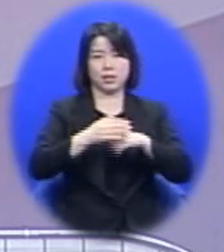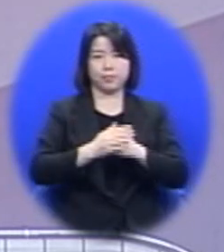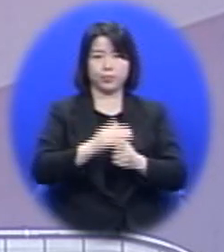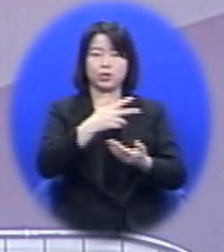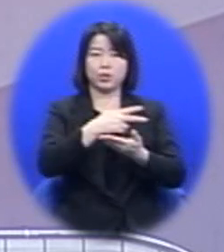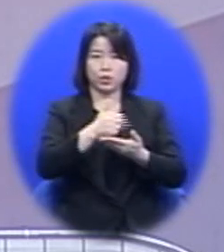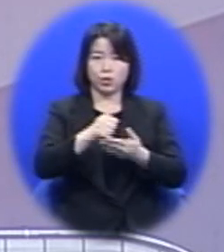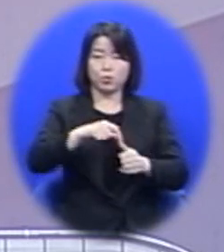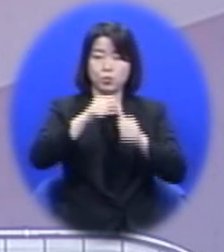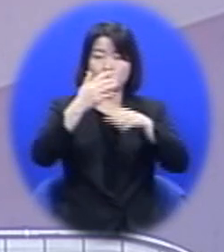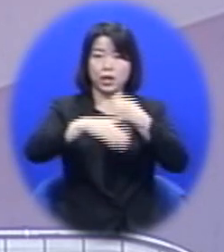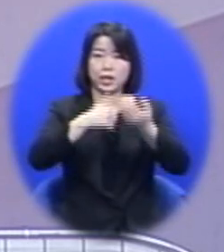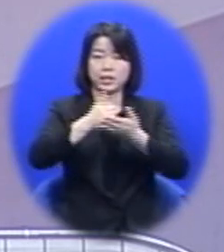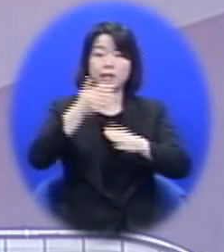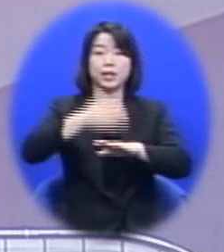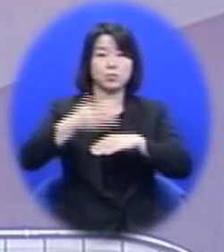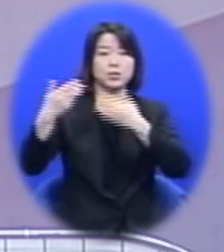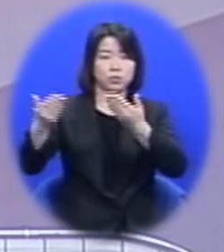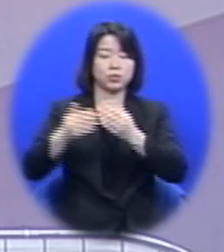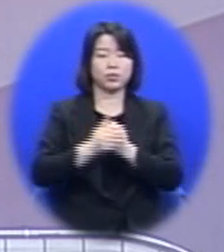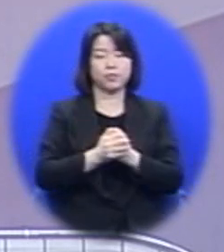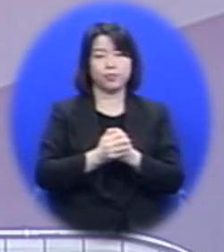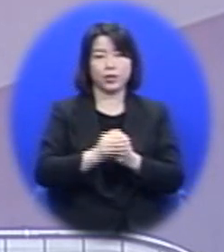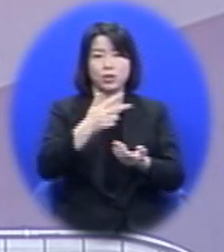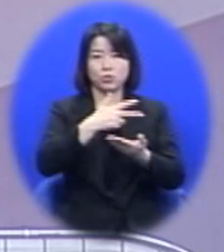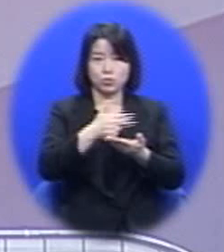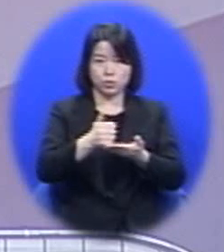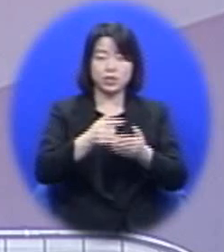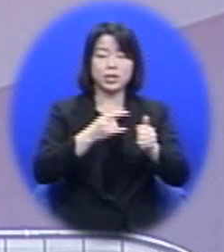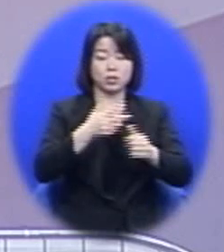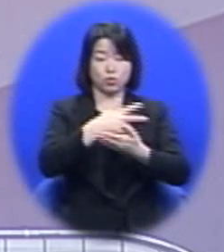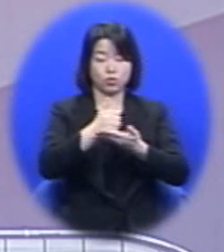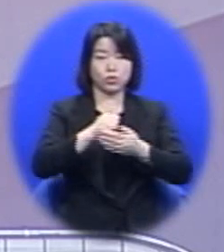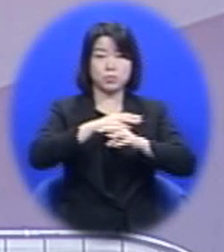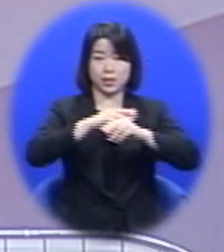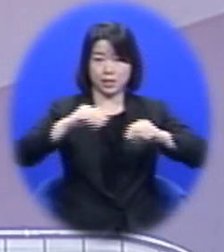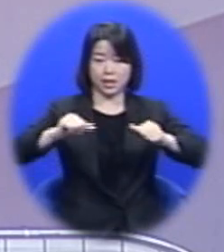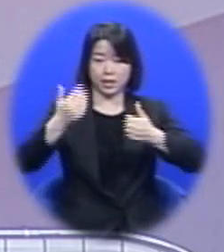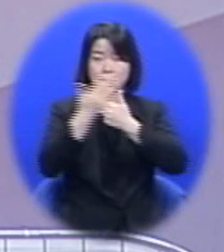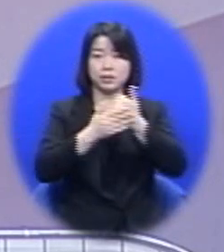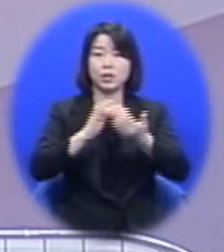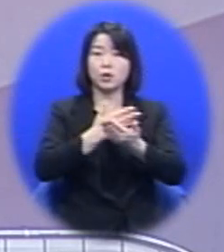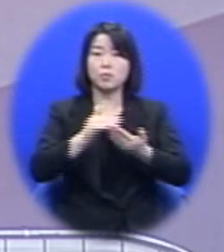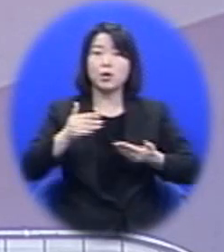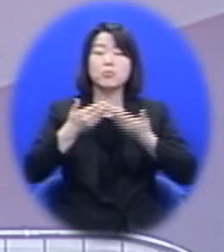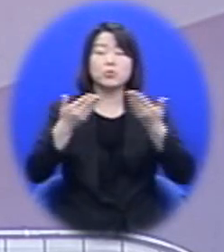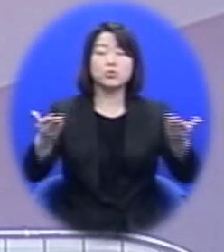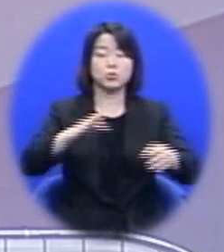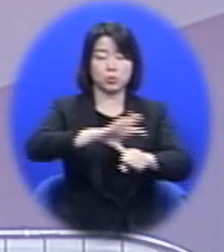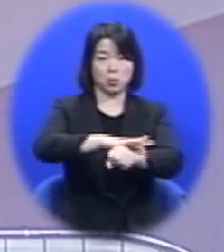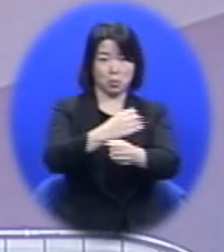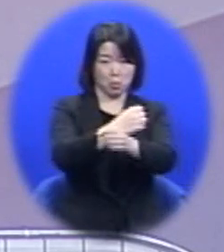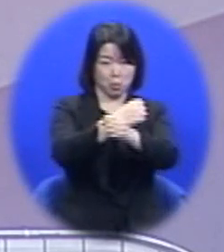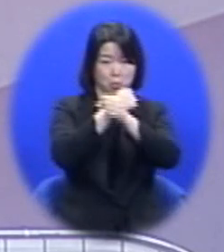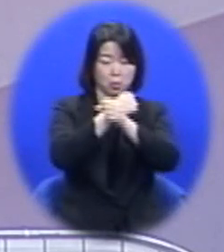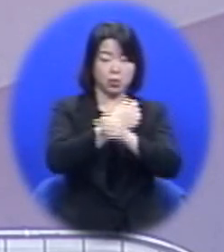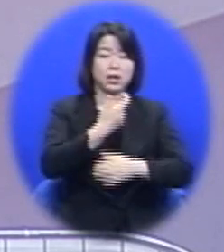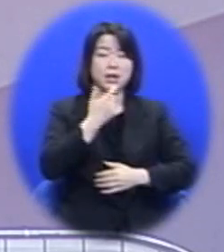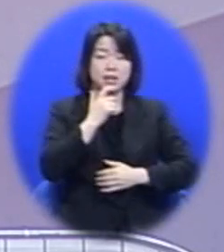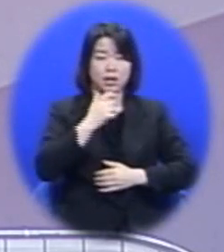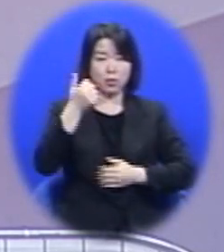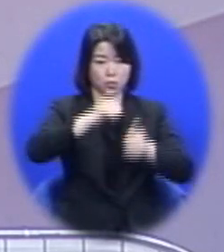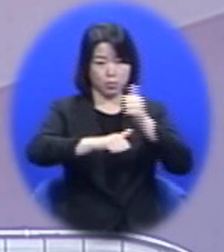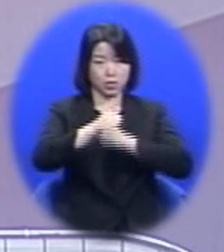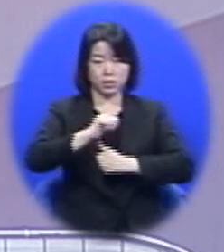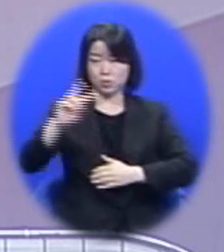감사를 드립니다. 주님, 주님께서 주님의 땅에 은혜를 베푸시어 포로가 된 야곱 자손을 돌아오게